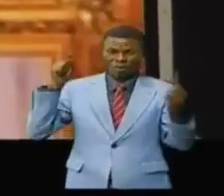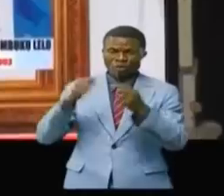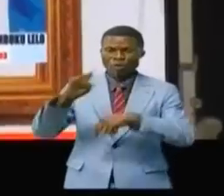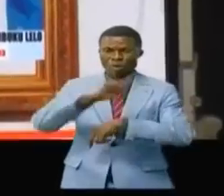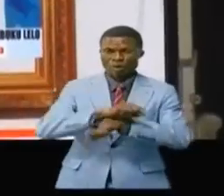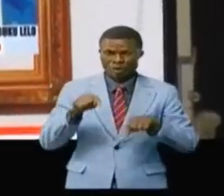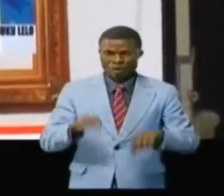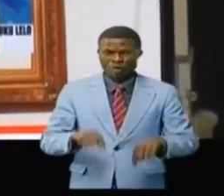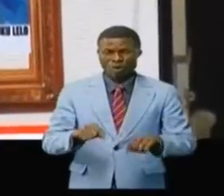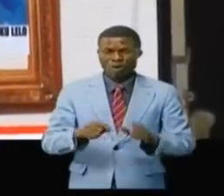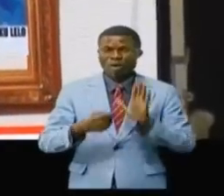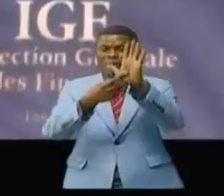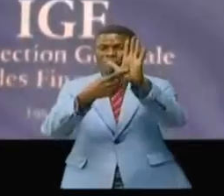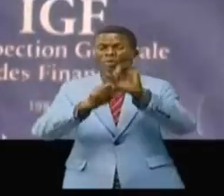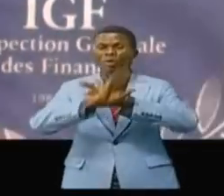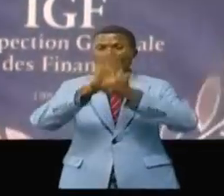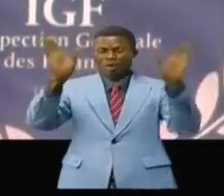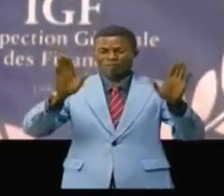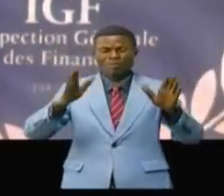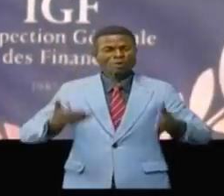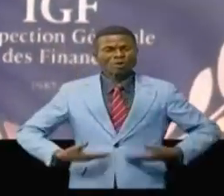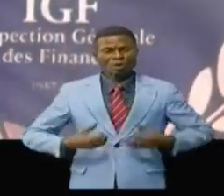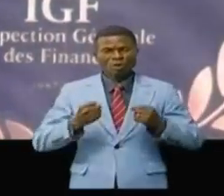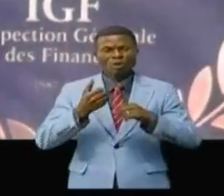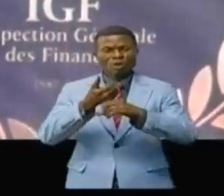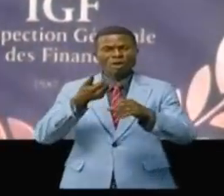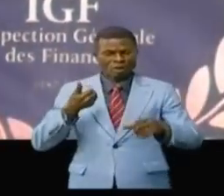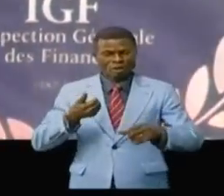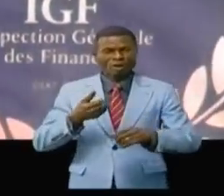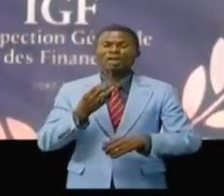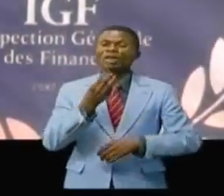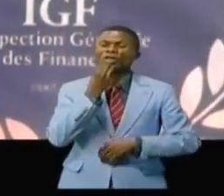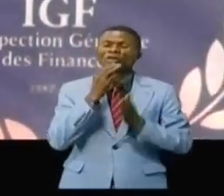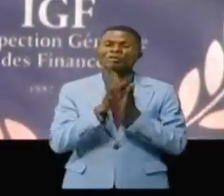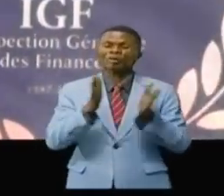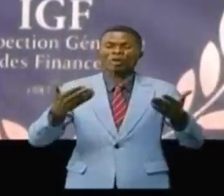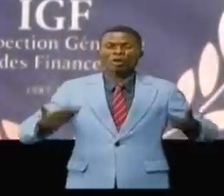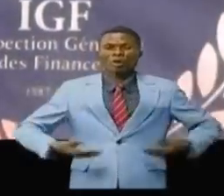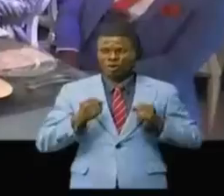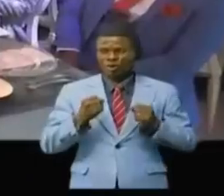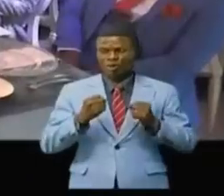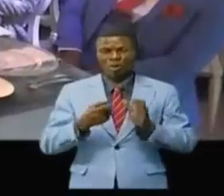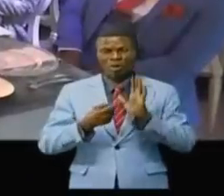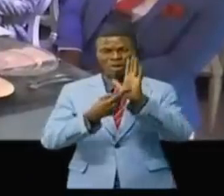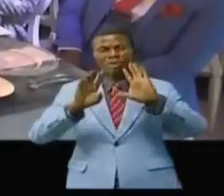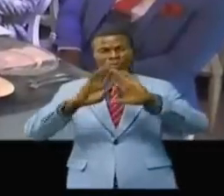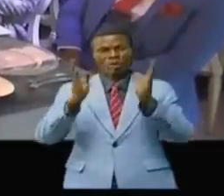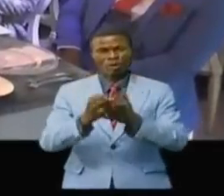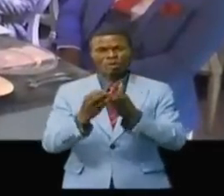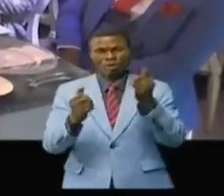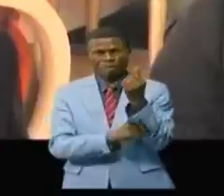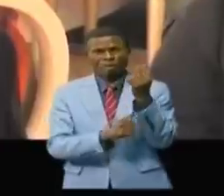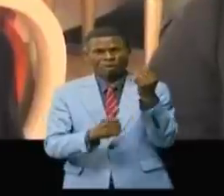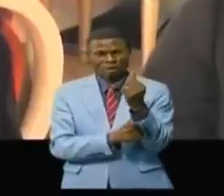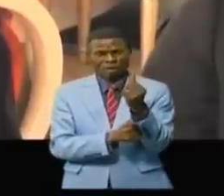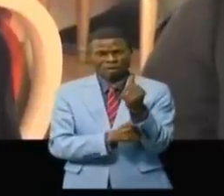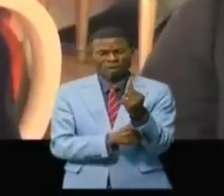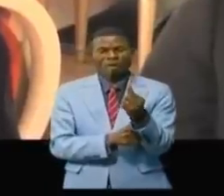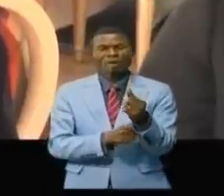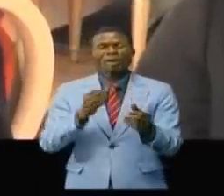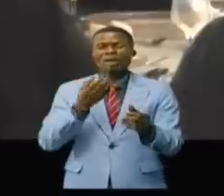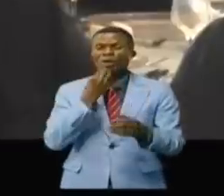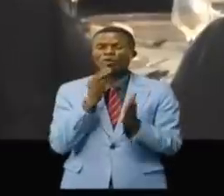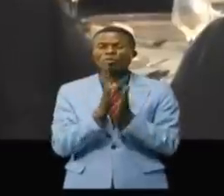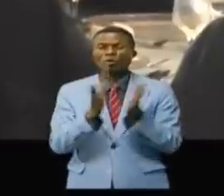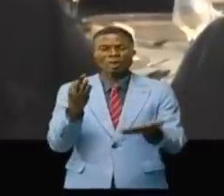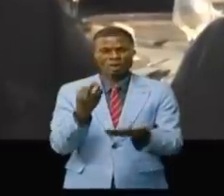jours a été projetée. C'était bien avant que Jules Alunguété, chef de service de l'IGF, présente aux participants tous ses prédécesseurs. L'inspection